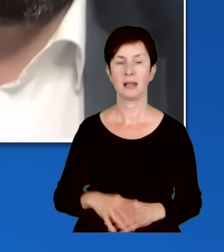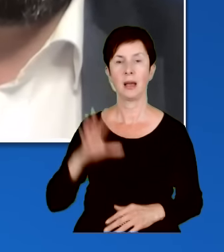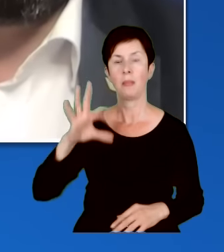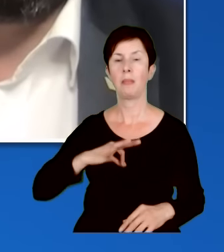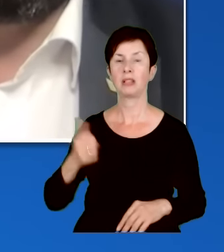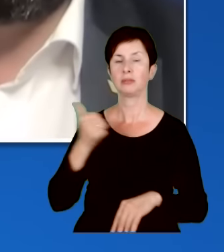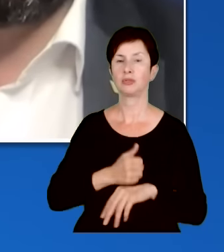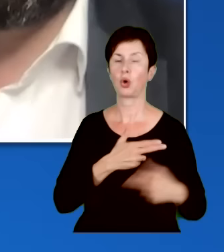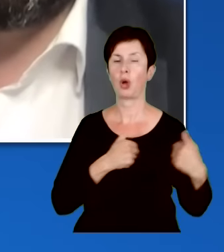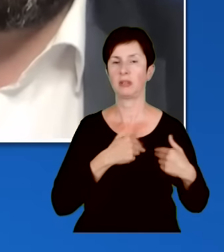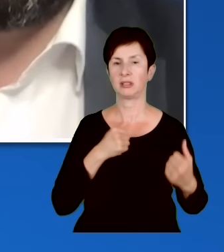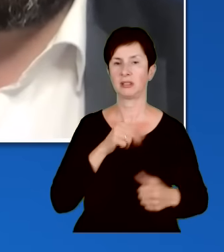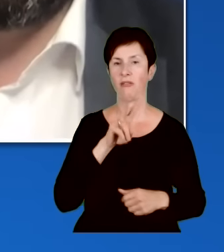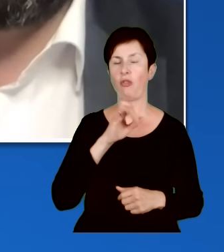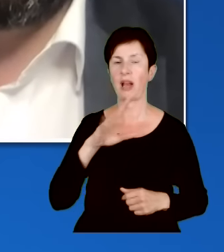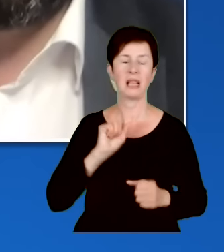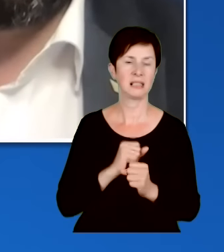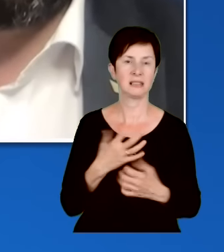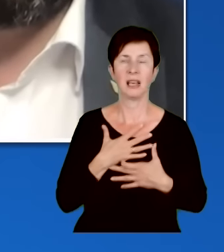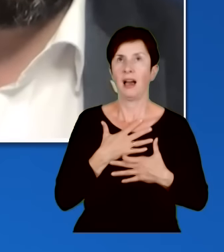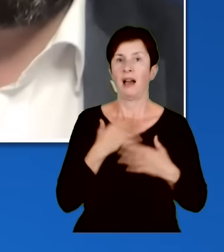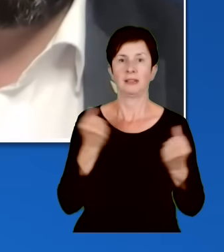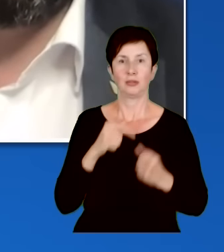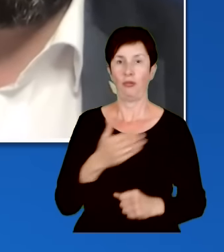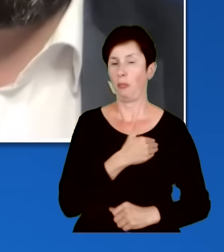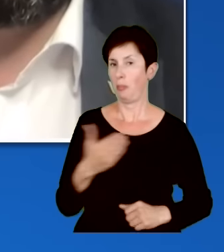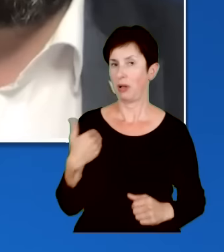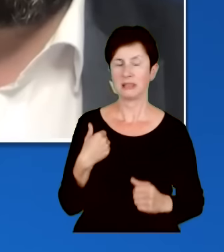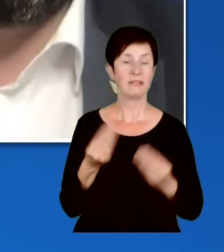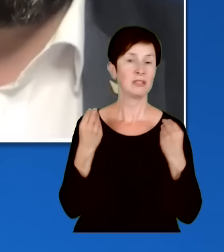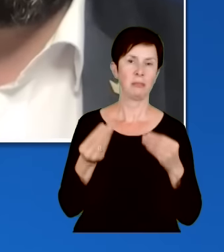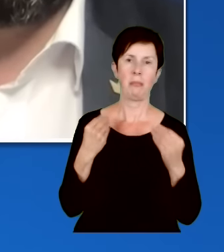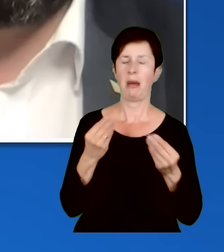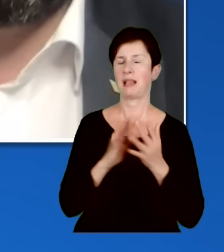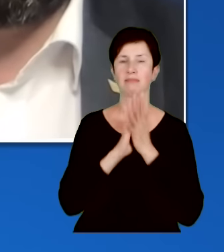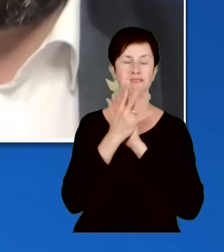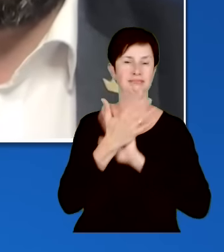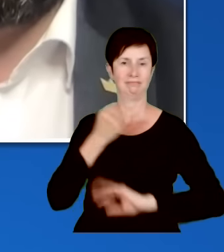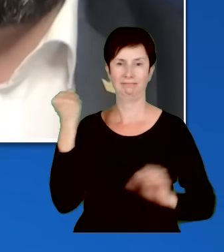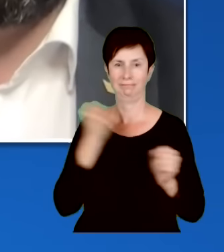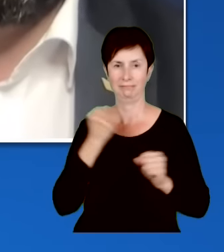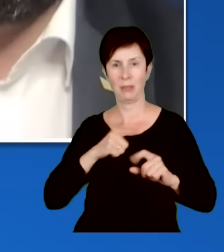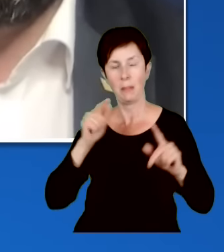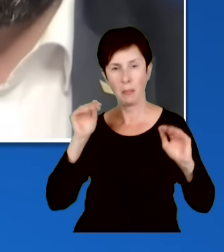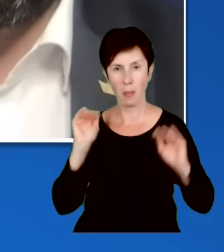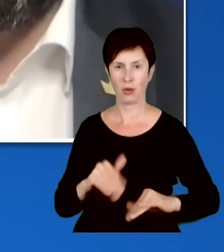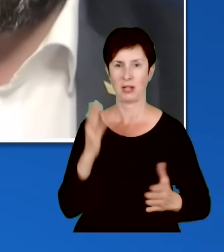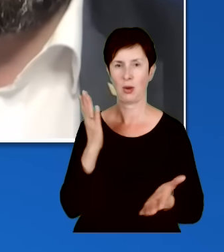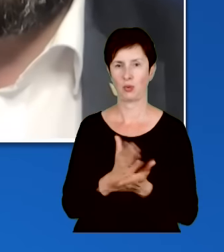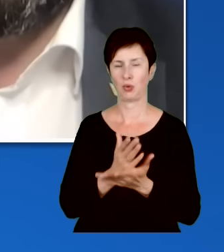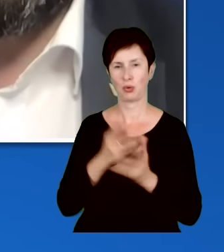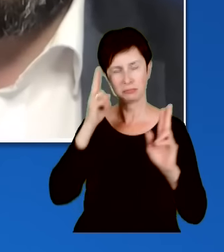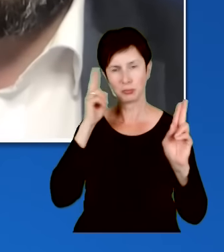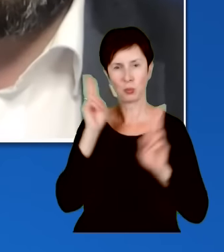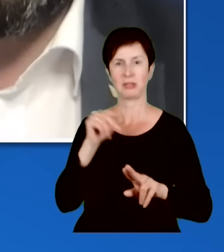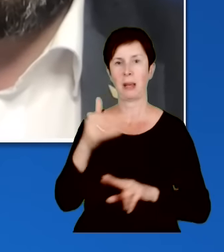Europejskiej zachwycona bo w Polsce prom dokonał I można teraz już uznać państwo